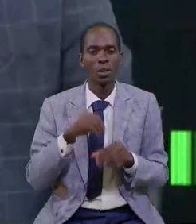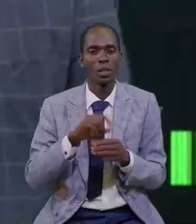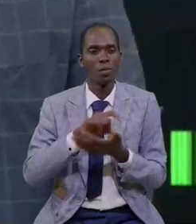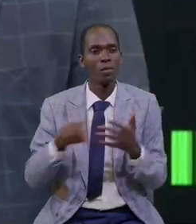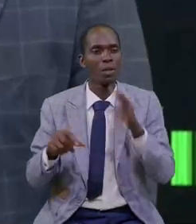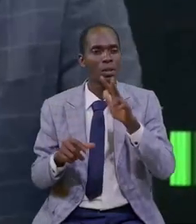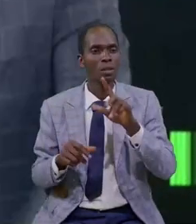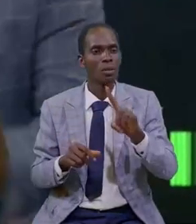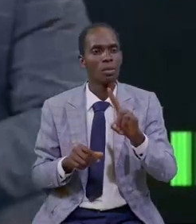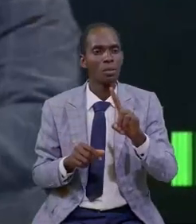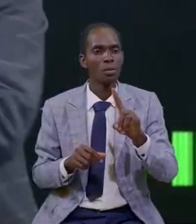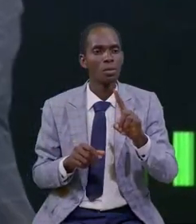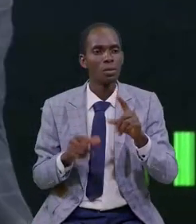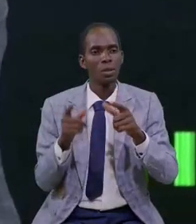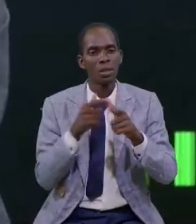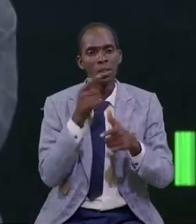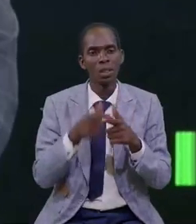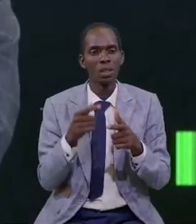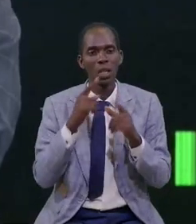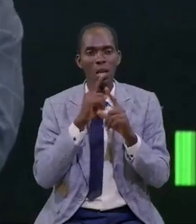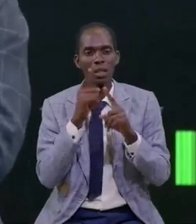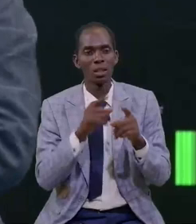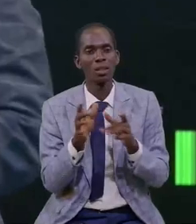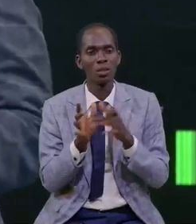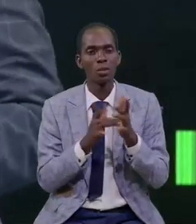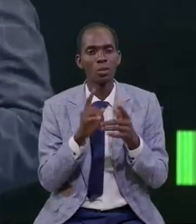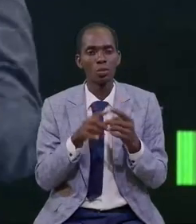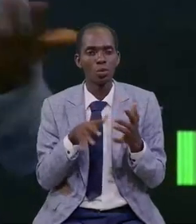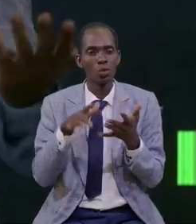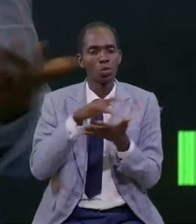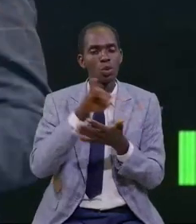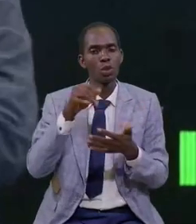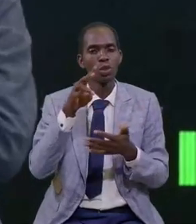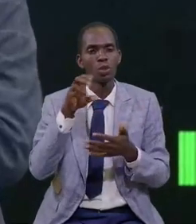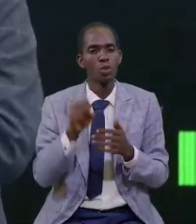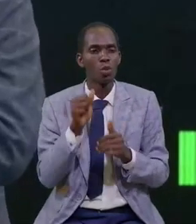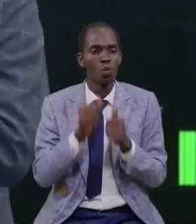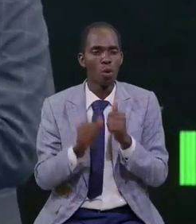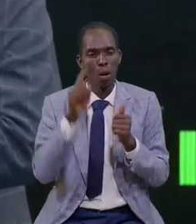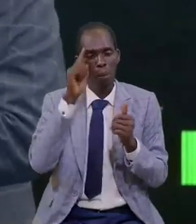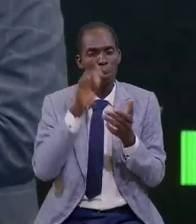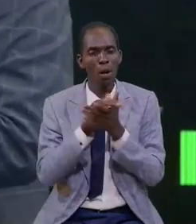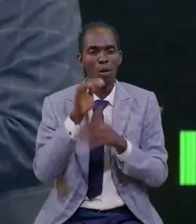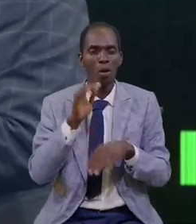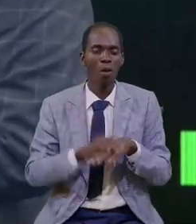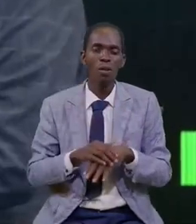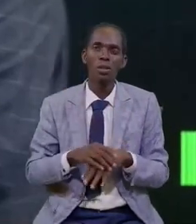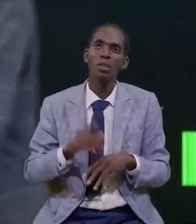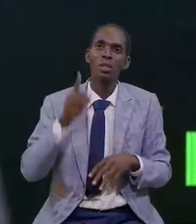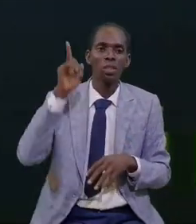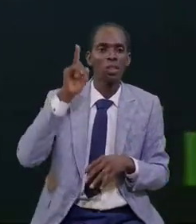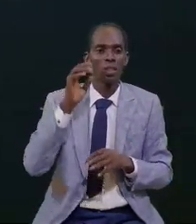au juifs qui avaiit cru en Lui si vous demeurez dans ma